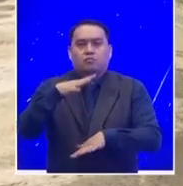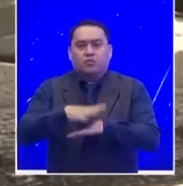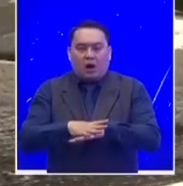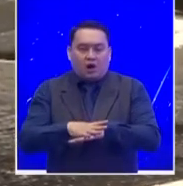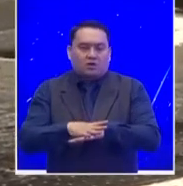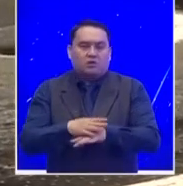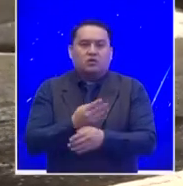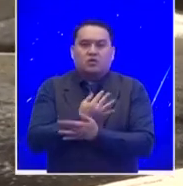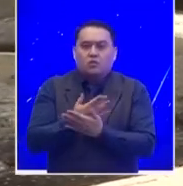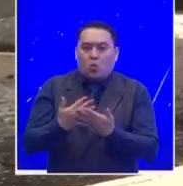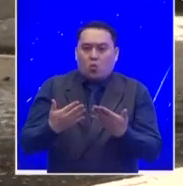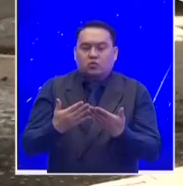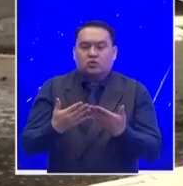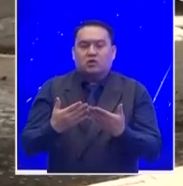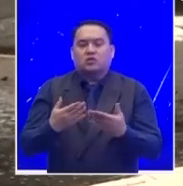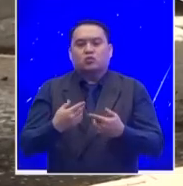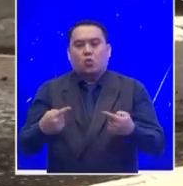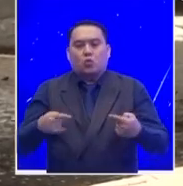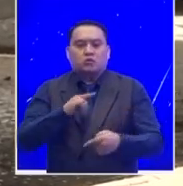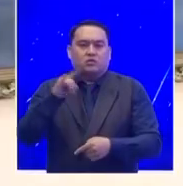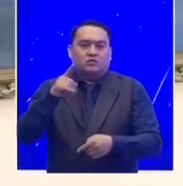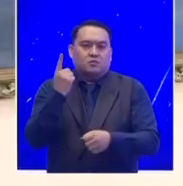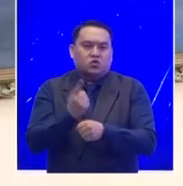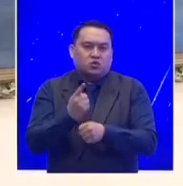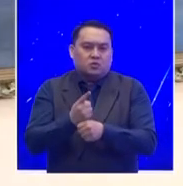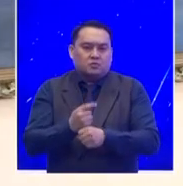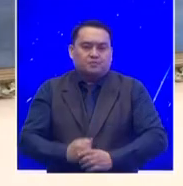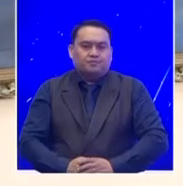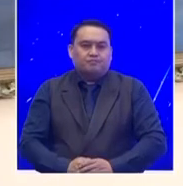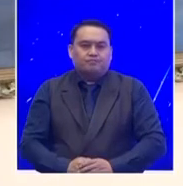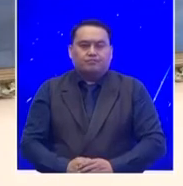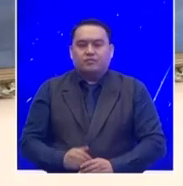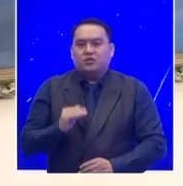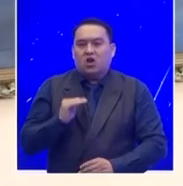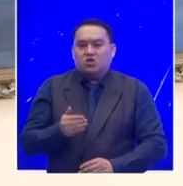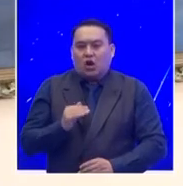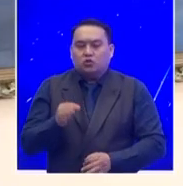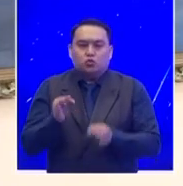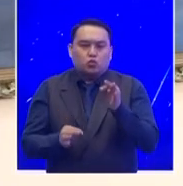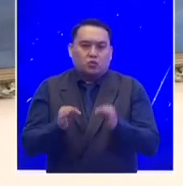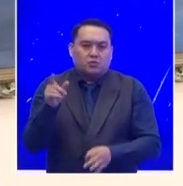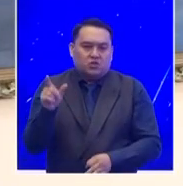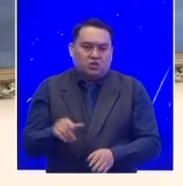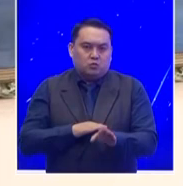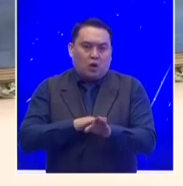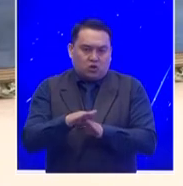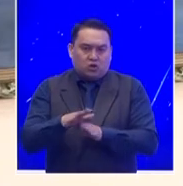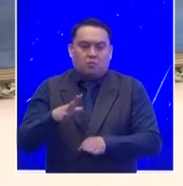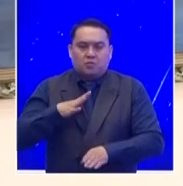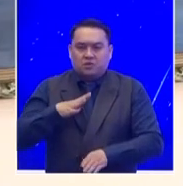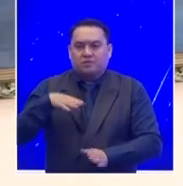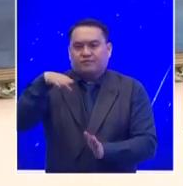счетов, имущества, выезд из страны и другое. В базе частных судебных исполнителей Алматинской области были